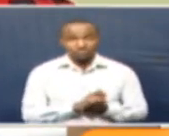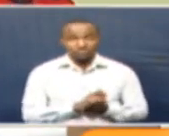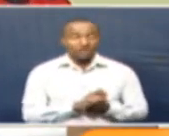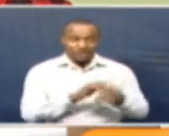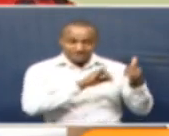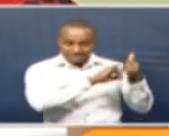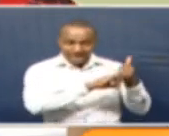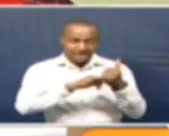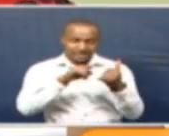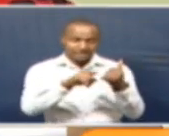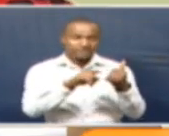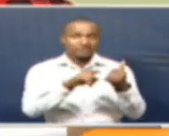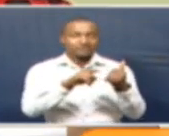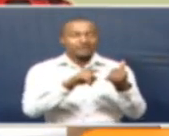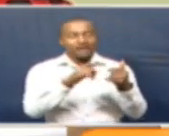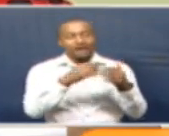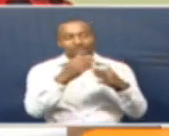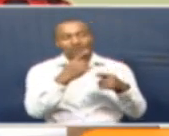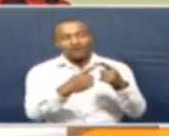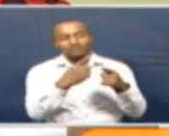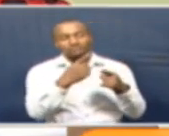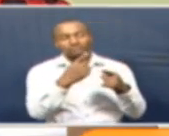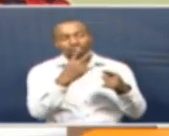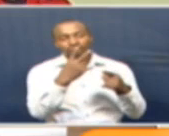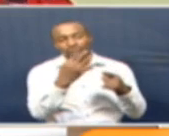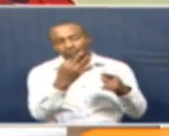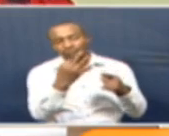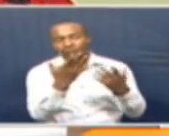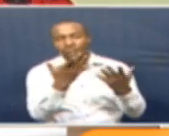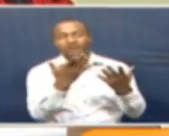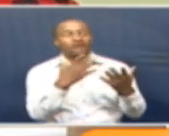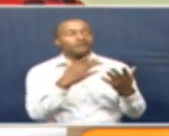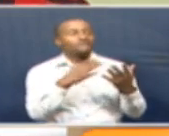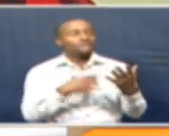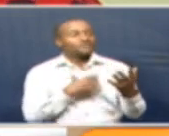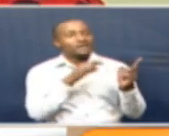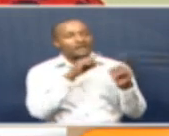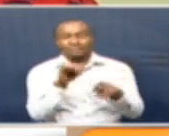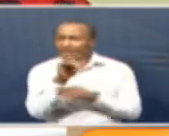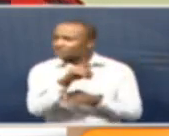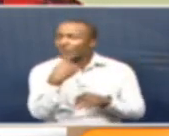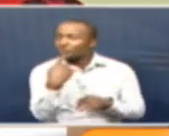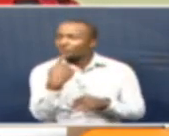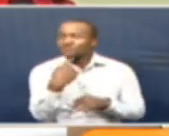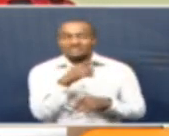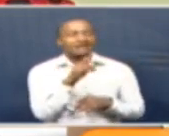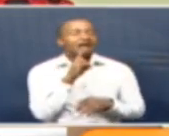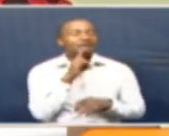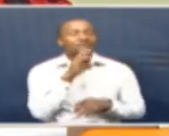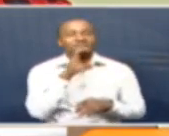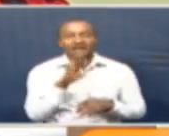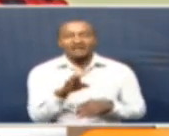utameolewa, memaliza miaka miwili mitatu, anza kuona wageni wakiletwa nyumbani. Kila ukiuliza utaambiwa ni kutoa mjomba, huyu